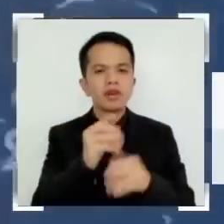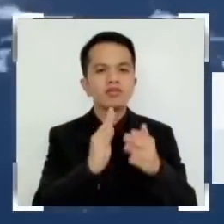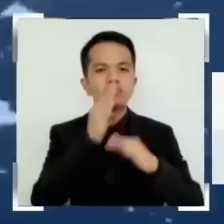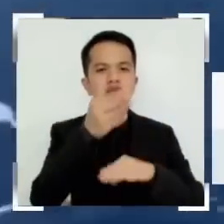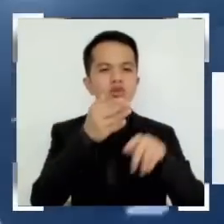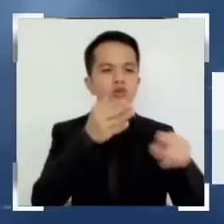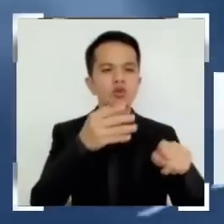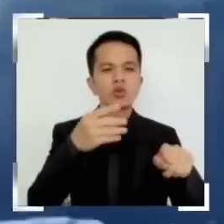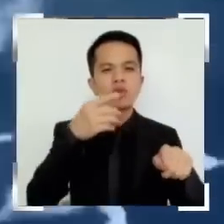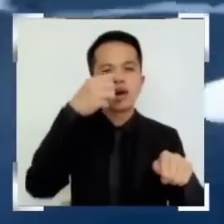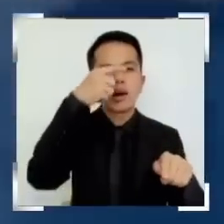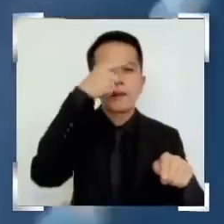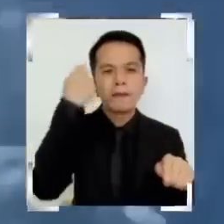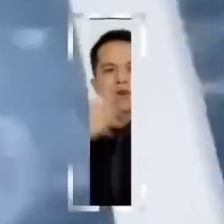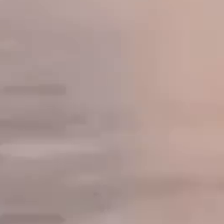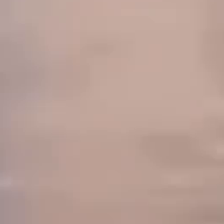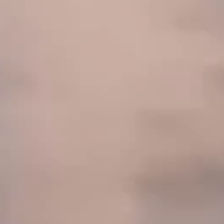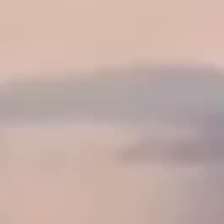whale.